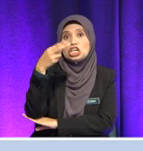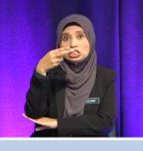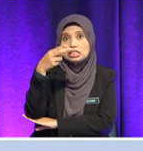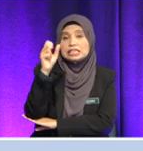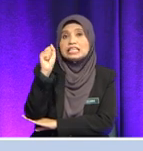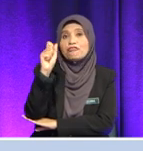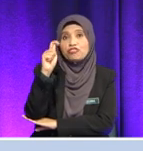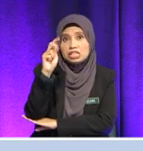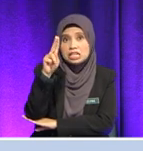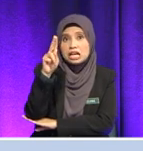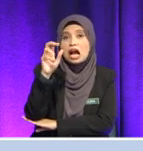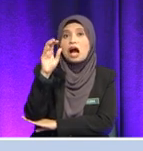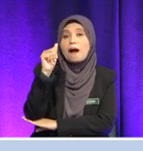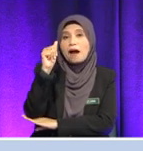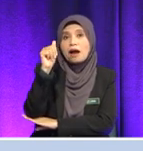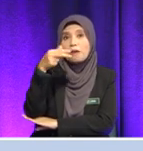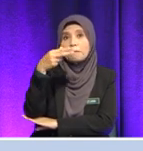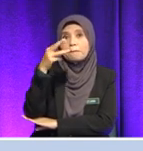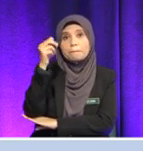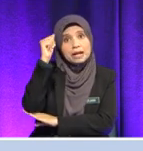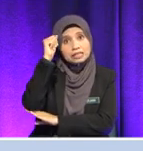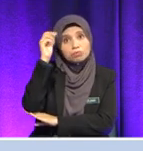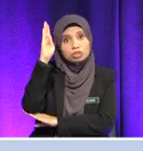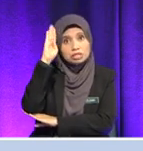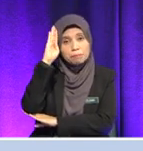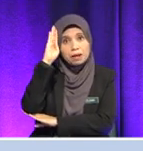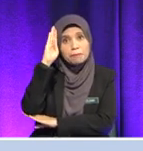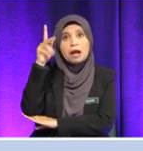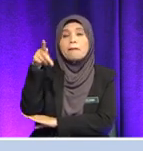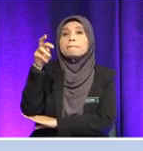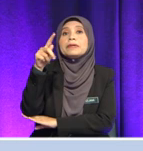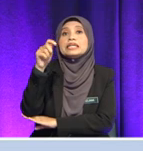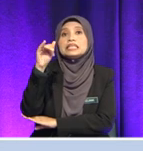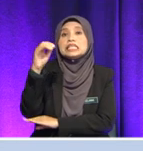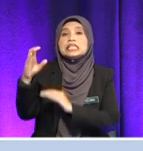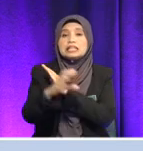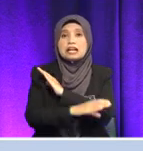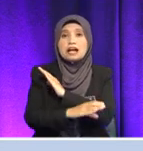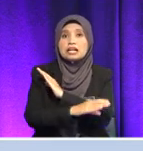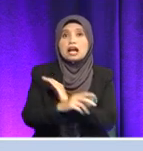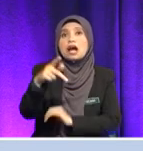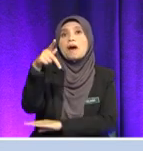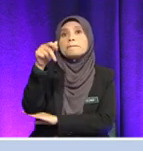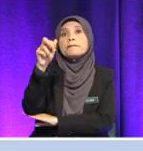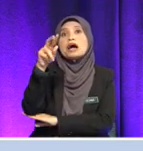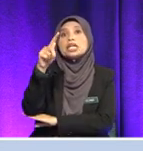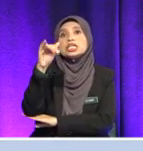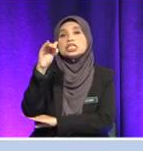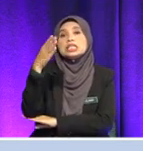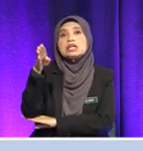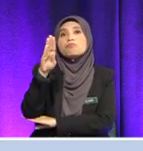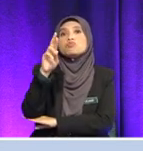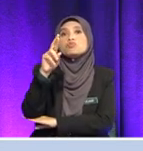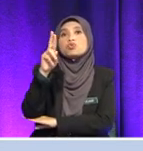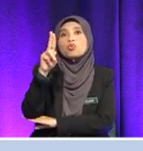ketua Patih rakyat Ahmad Bos Taman kita ada pemimpin Patih negara wakil Pati buruh dan wakil daripada kaum serangi